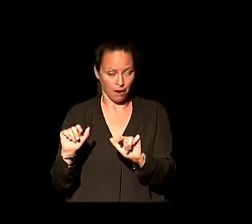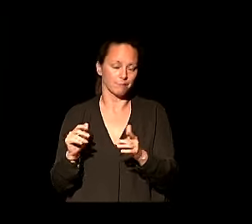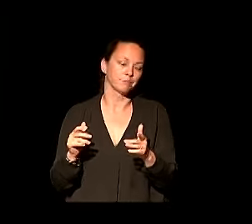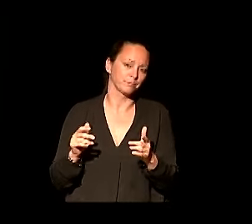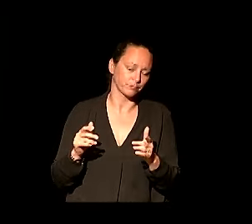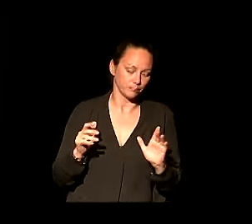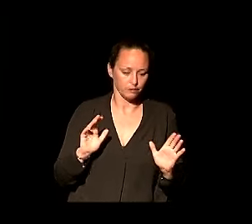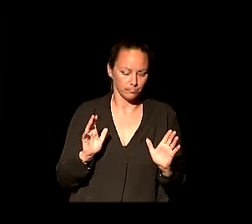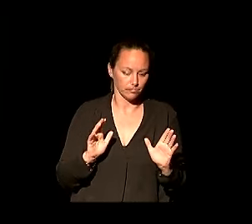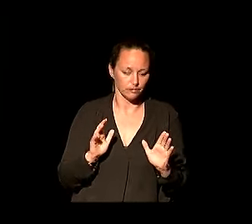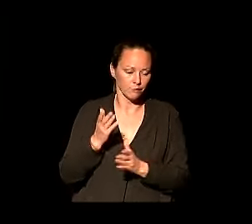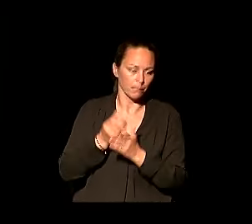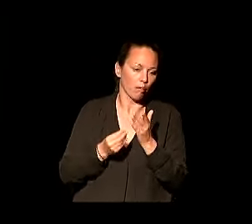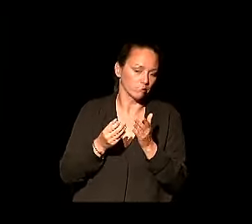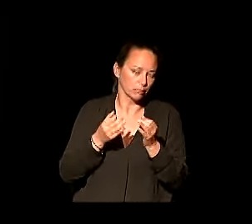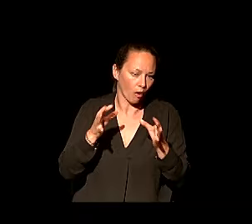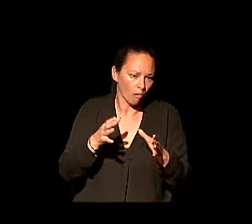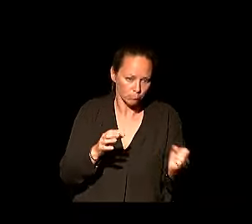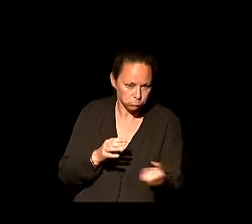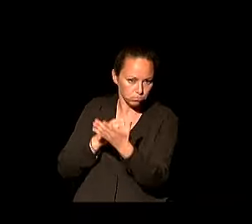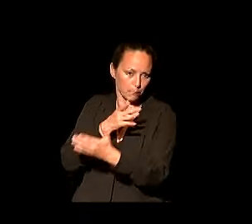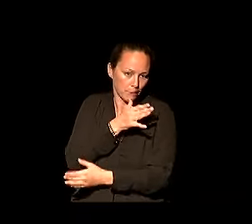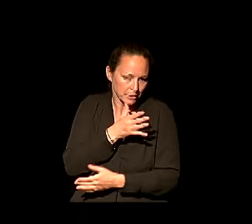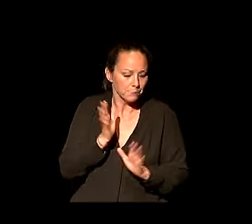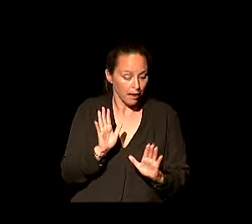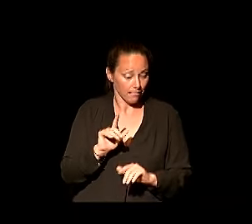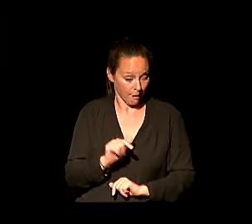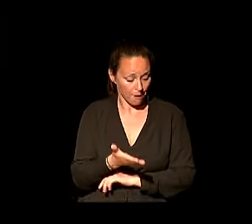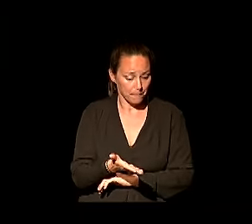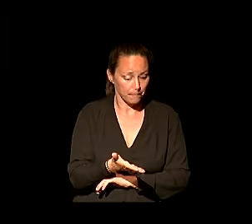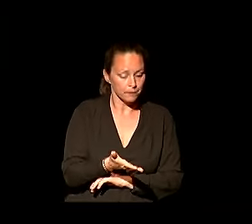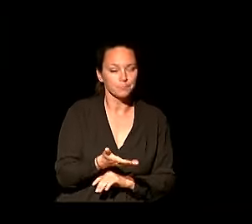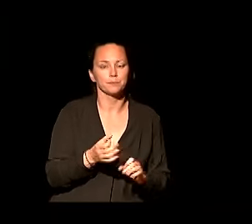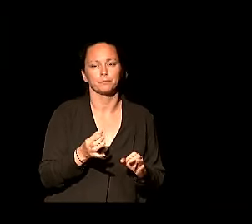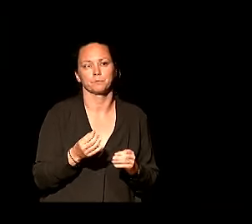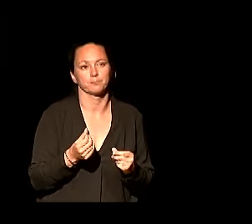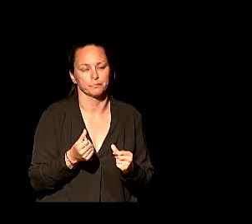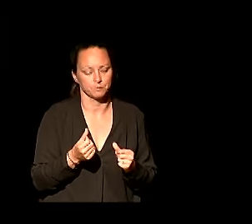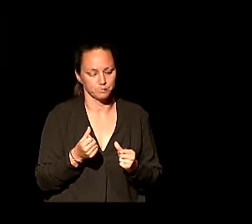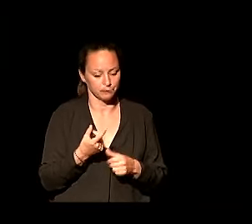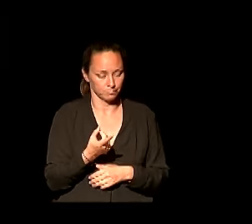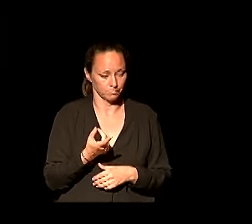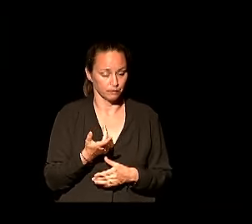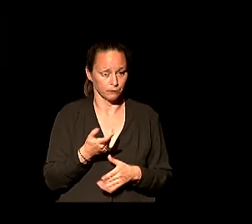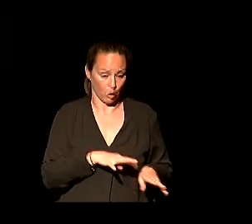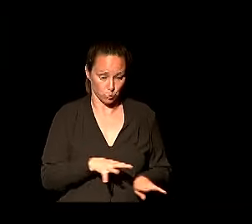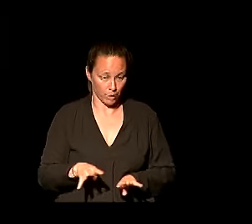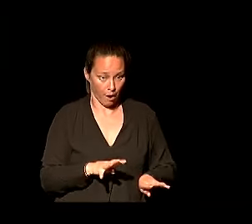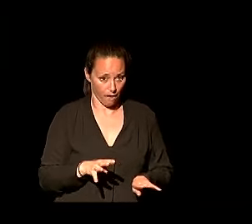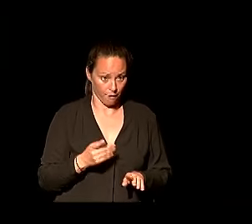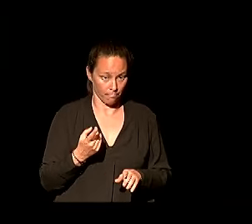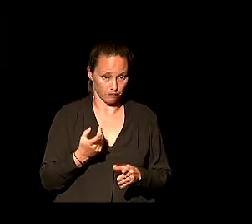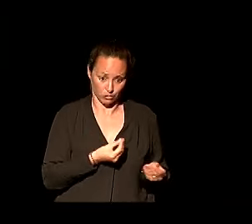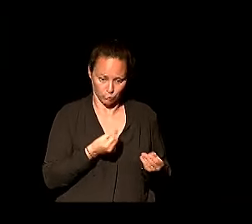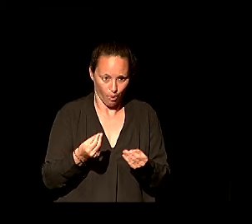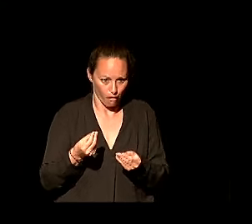alors que je n'ai pas le temps de vous projeter, mais où on retrouve là aussi, disons, cet héritage de Degas, notamment la